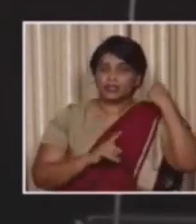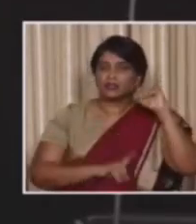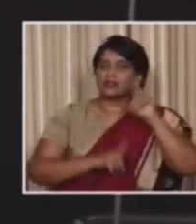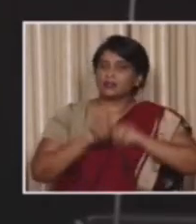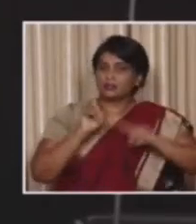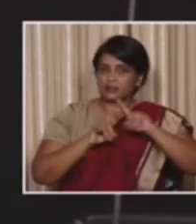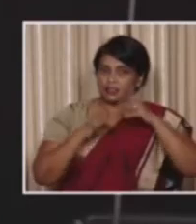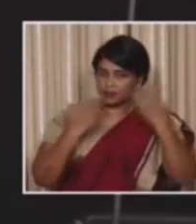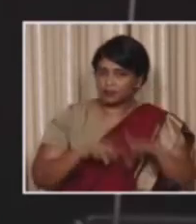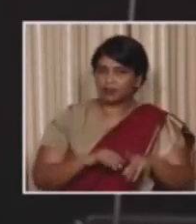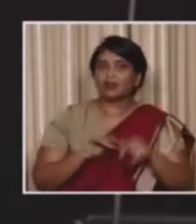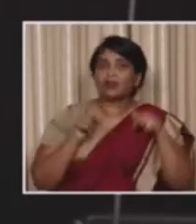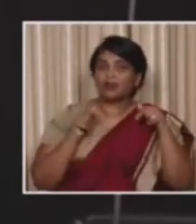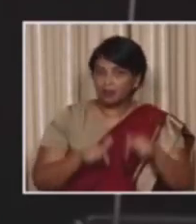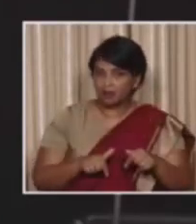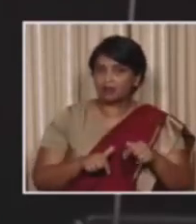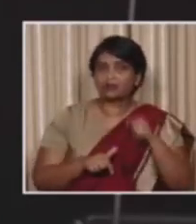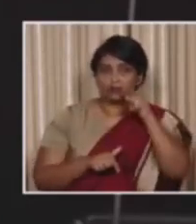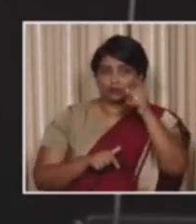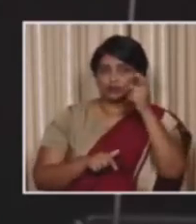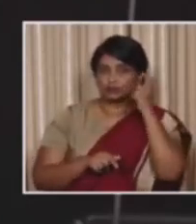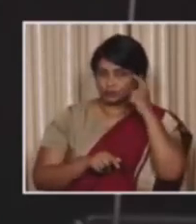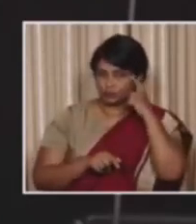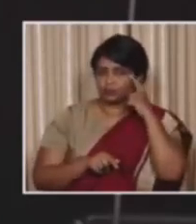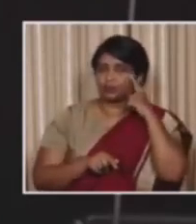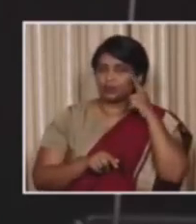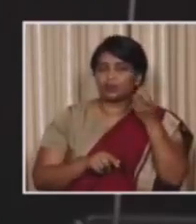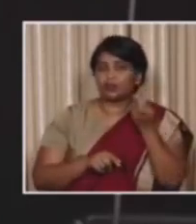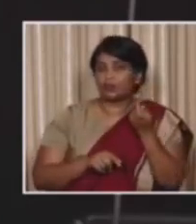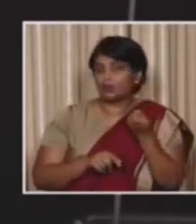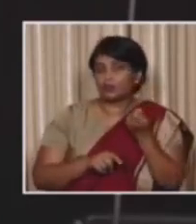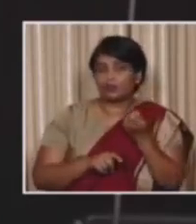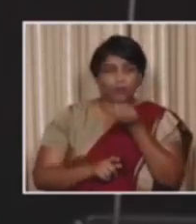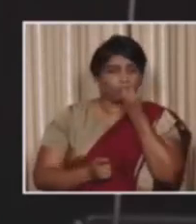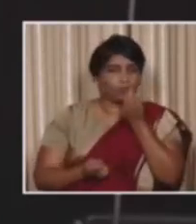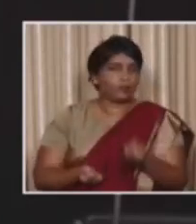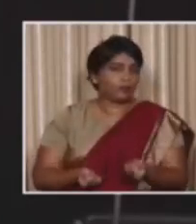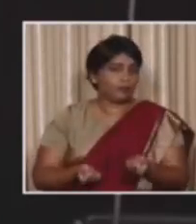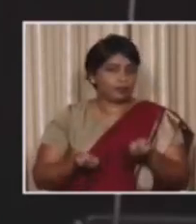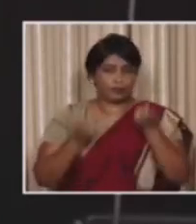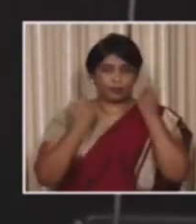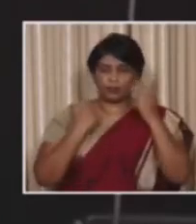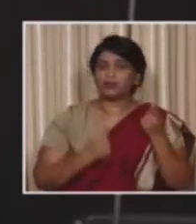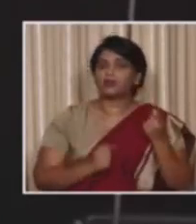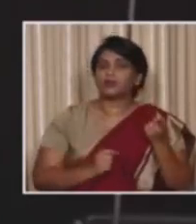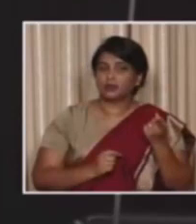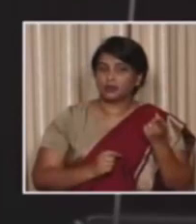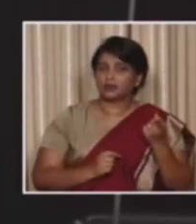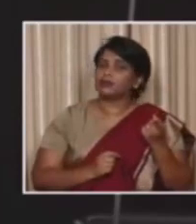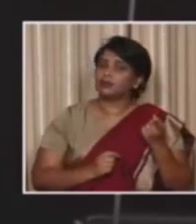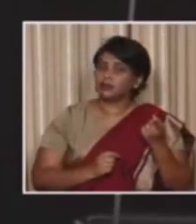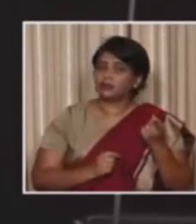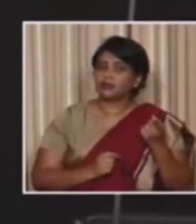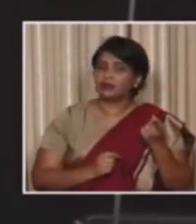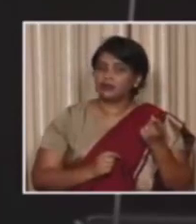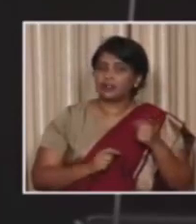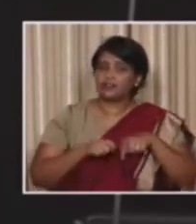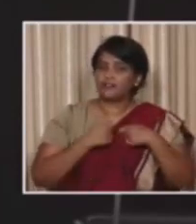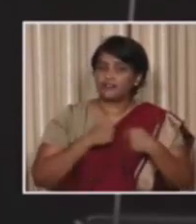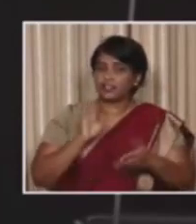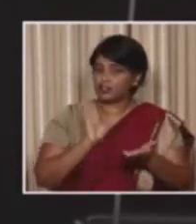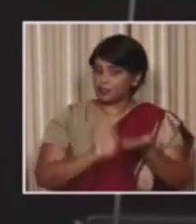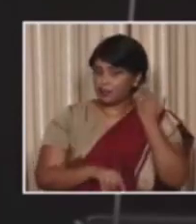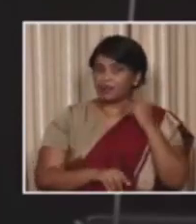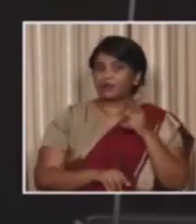தலைமையில் கூடியது. அதன்போது எதிர்க்கட்சி நாடாளுமன்ற உறுப்பினர் வேலுகுமார் குறுக்கிட்டு கேள்வியொன்றை முன்வைத்திருந்தார். அதற்கு பதிலளிக்கும்